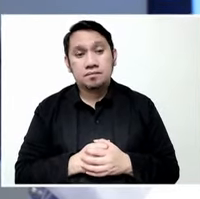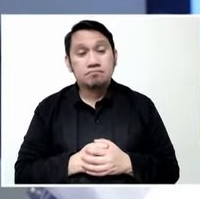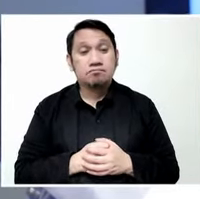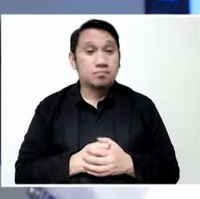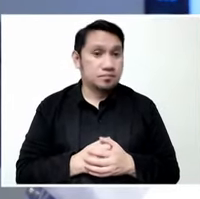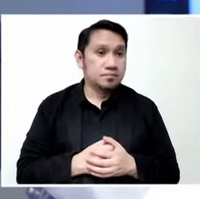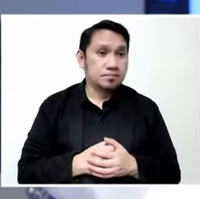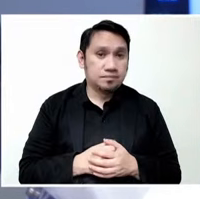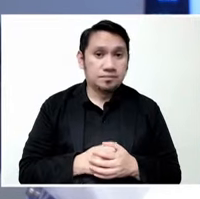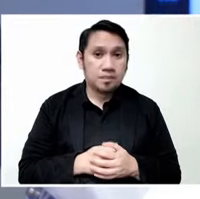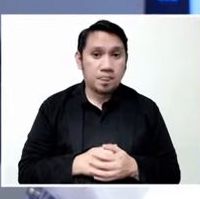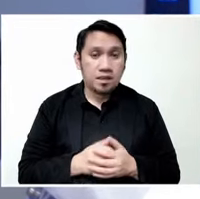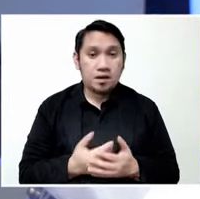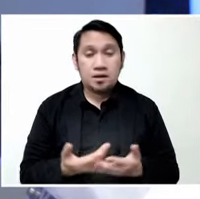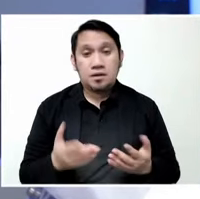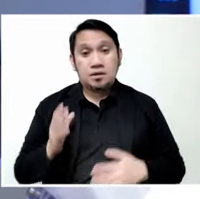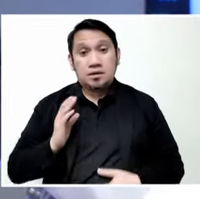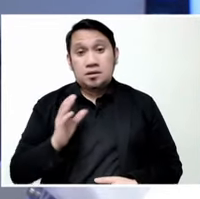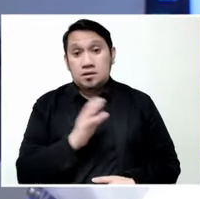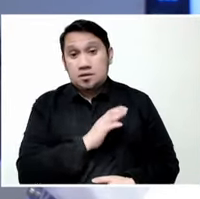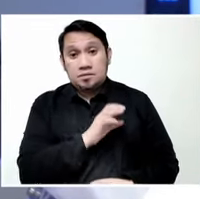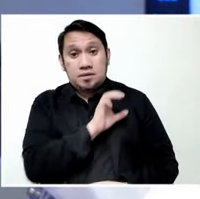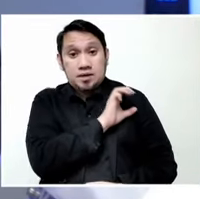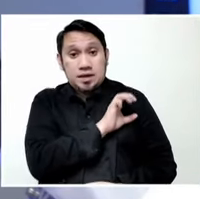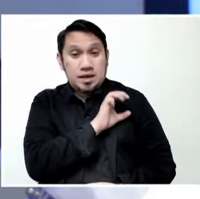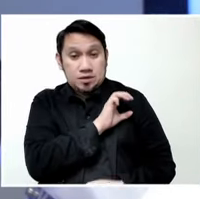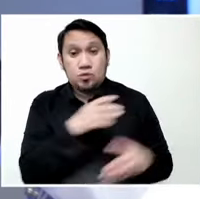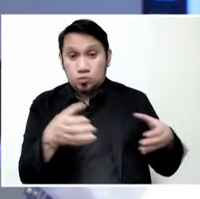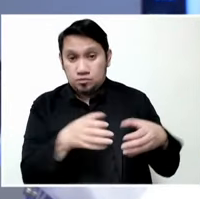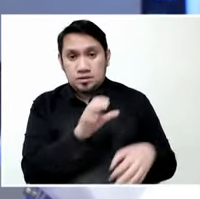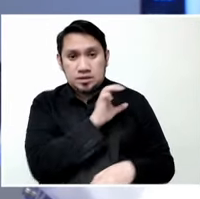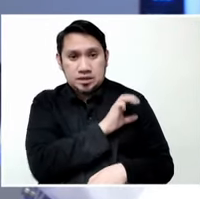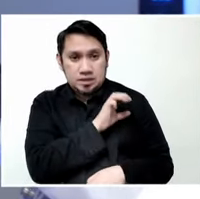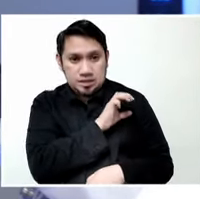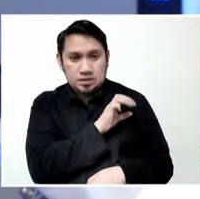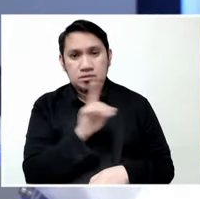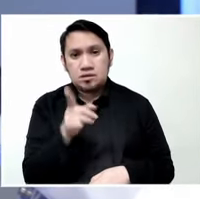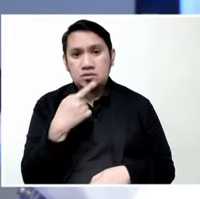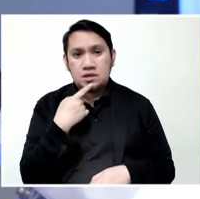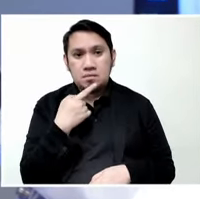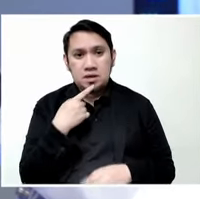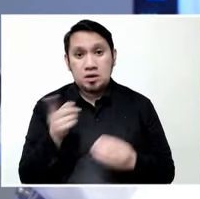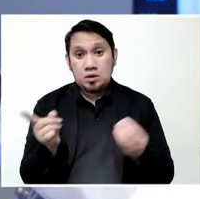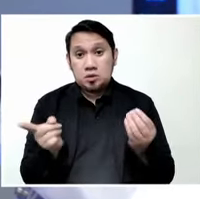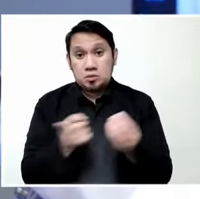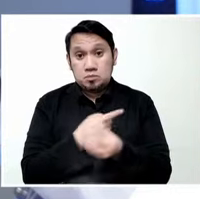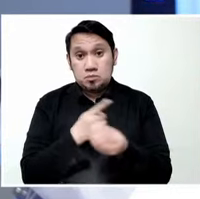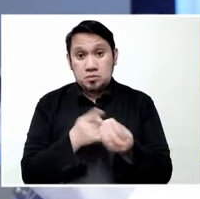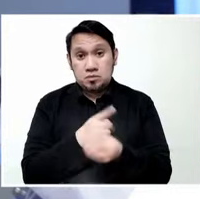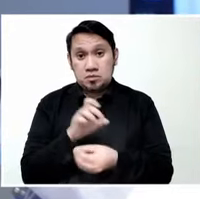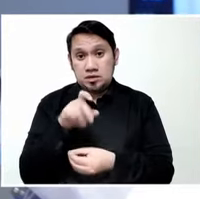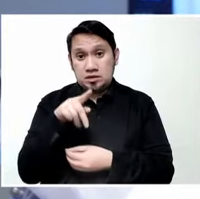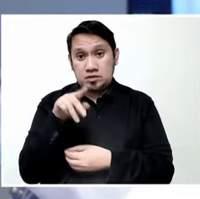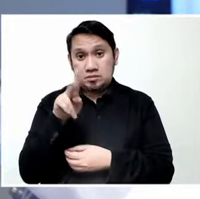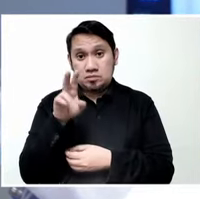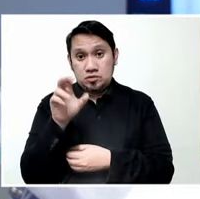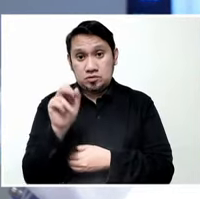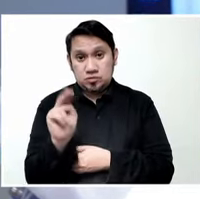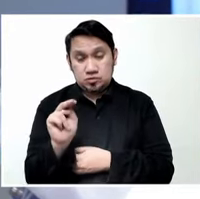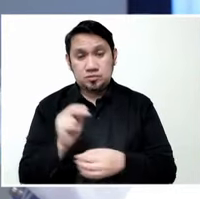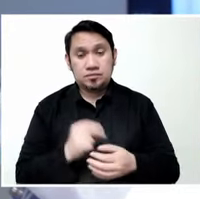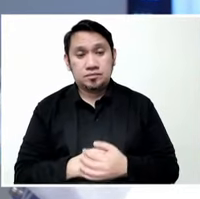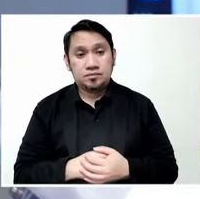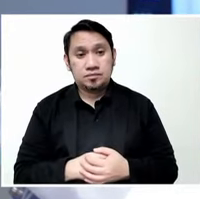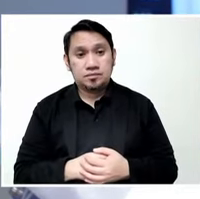Binasura naman ng House Committee on Ethics and Privileges ang hirit na expulsion kay suspended Negros Oriental